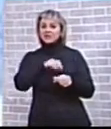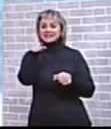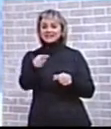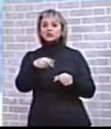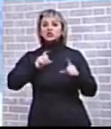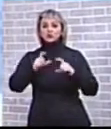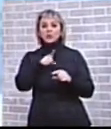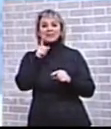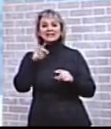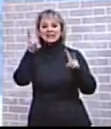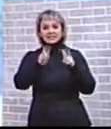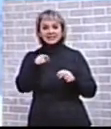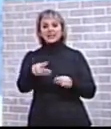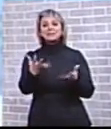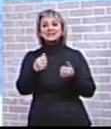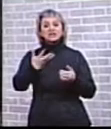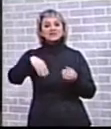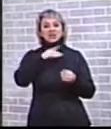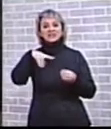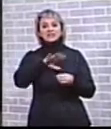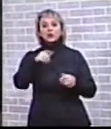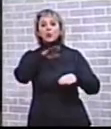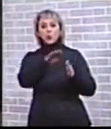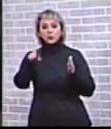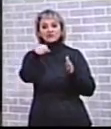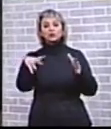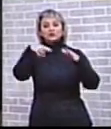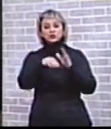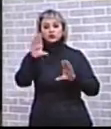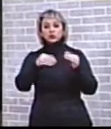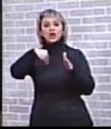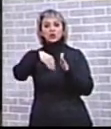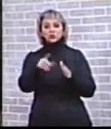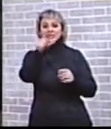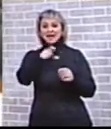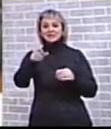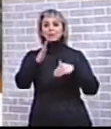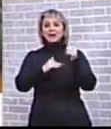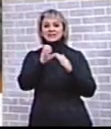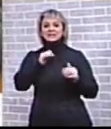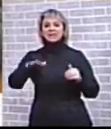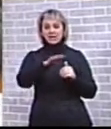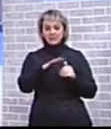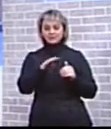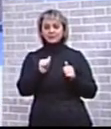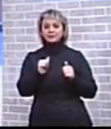Института молодых исследователей признали и на всероссийском уровне. Он вошел в число лучших кадровых практик страны.